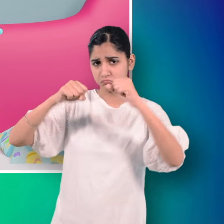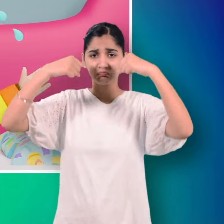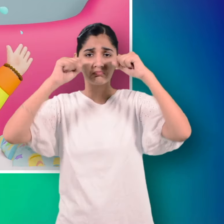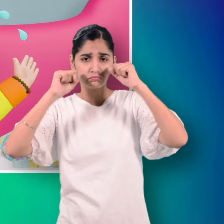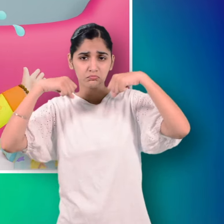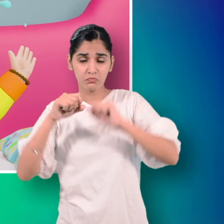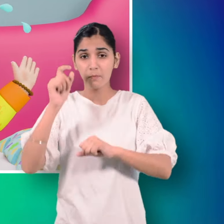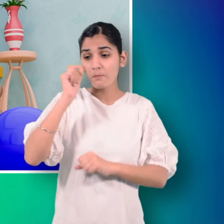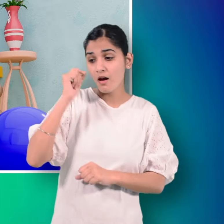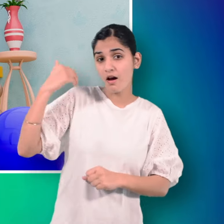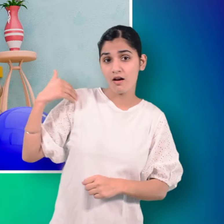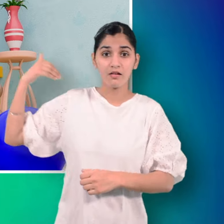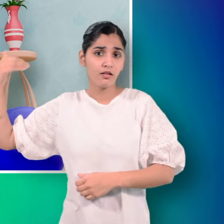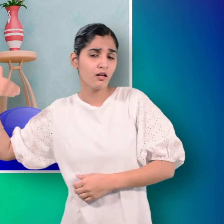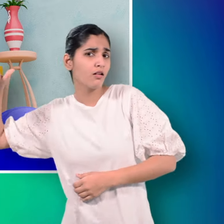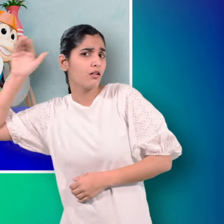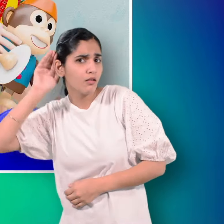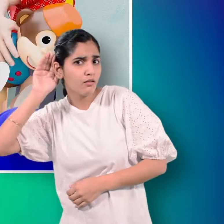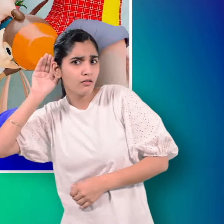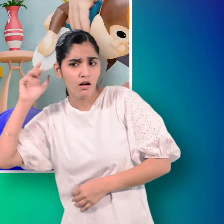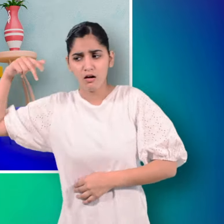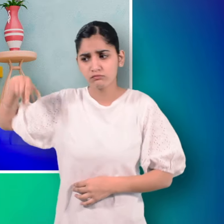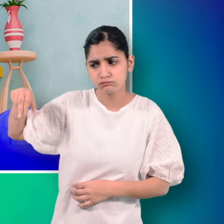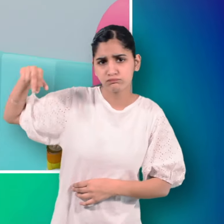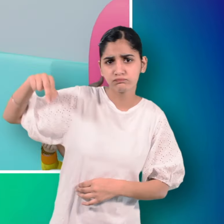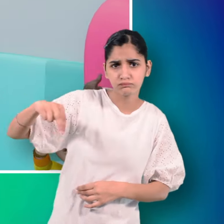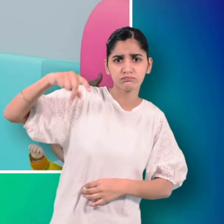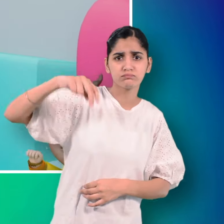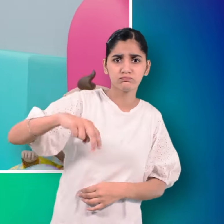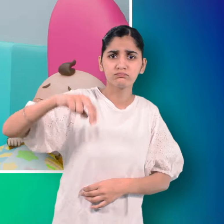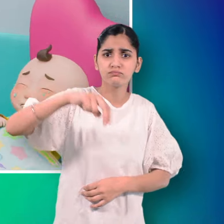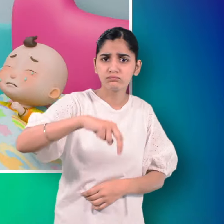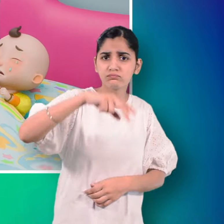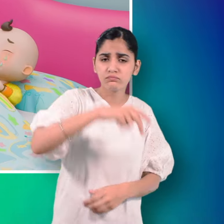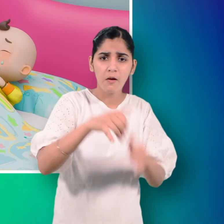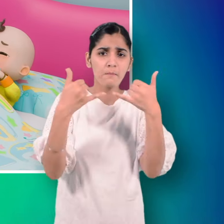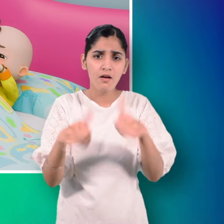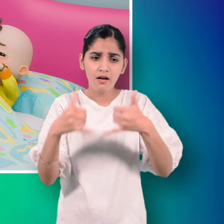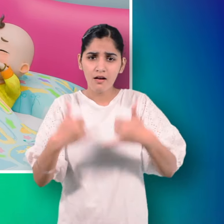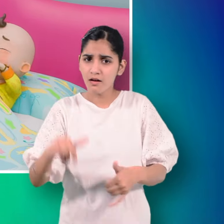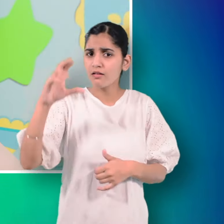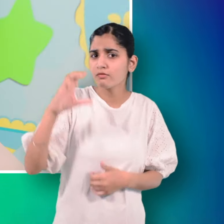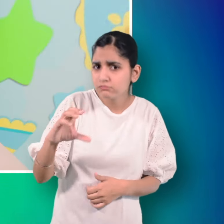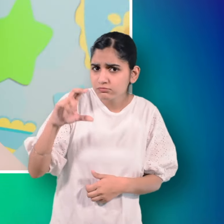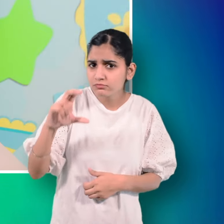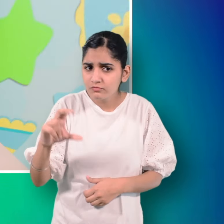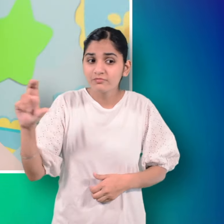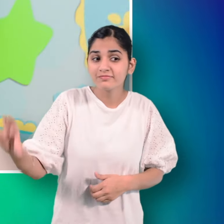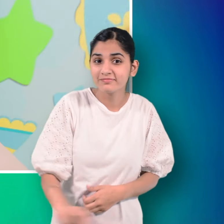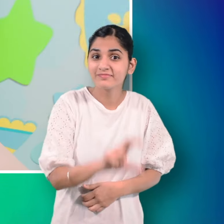बेबी रोना सुन के भैया आया साथ में